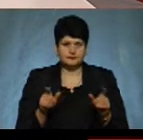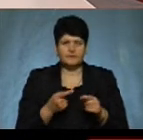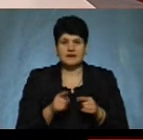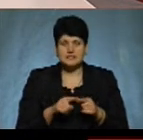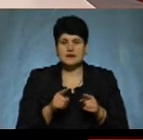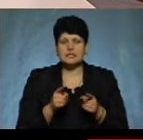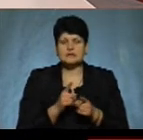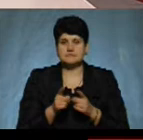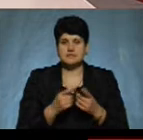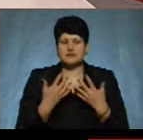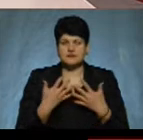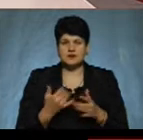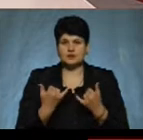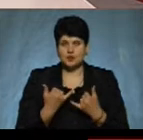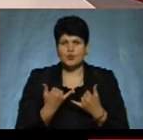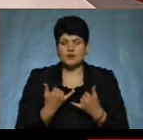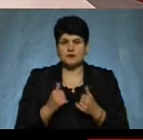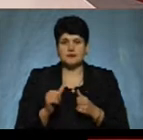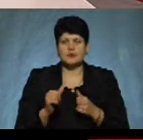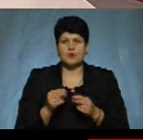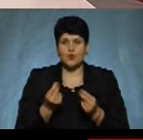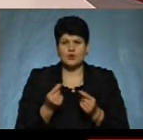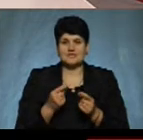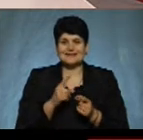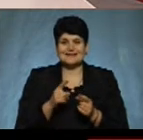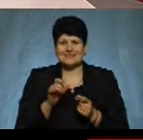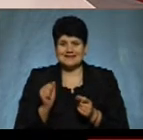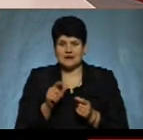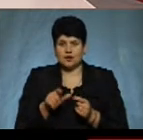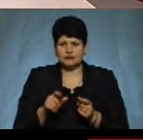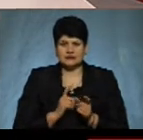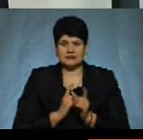зміна. Ось сьогодні первинна кошти за пацієнтом. Це також будуть кошти за